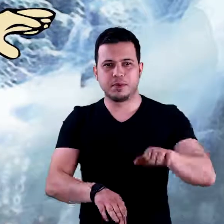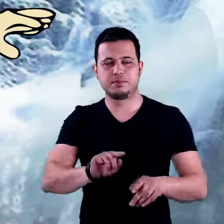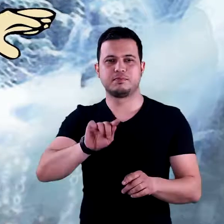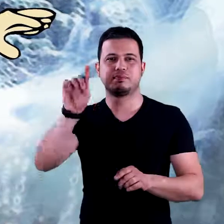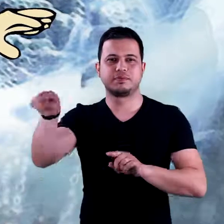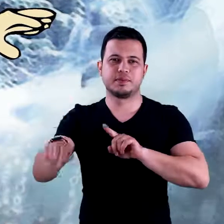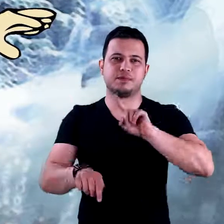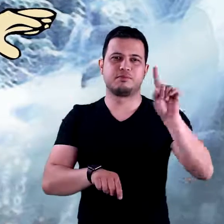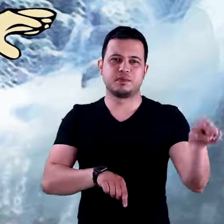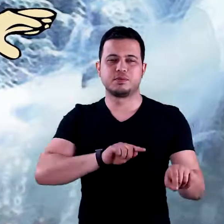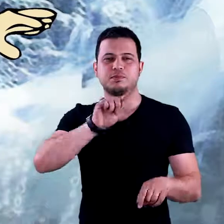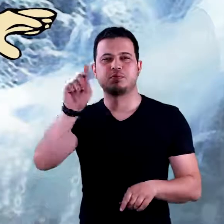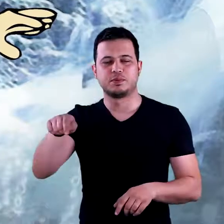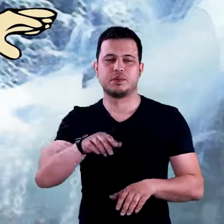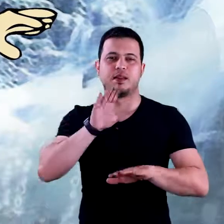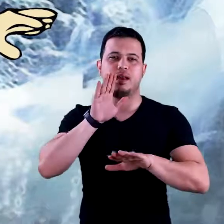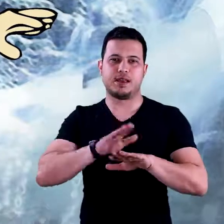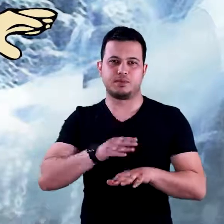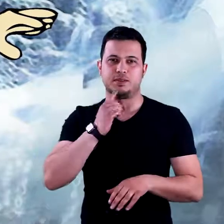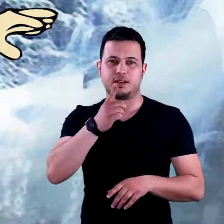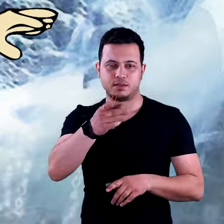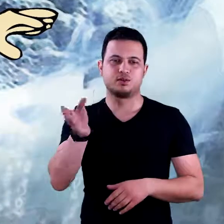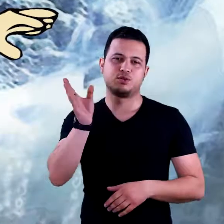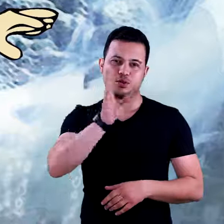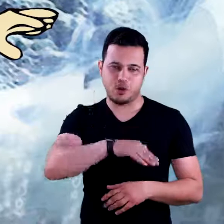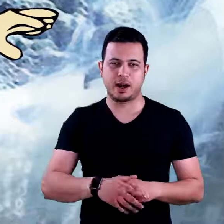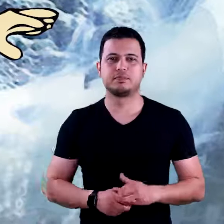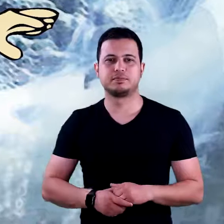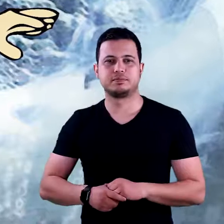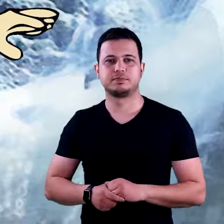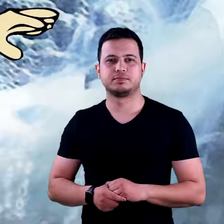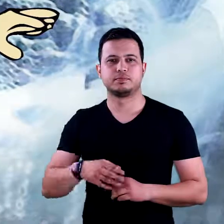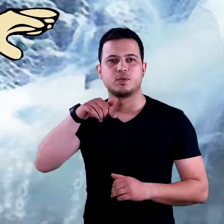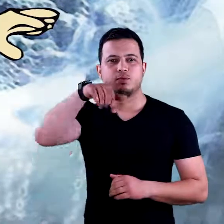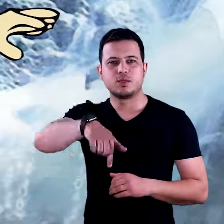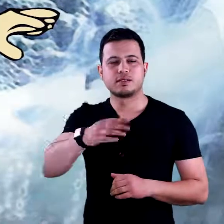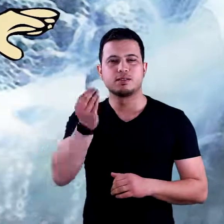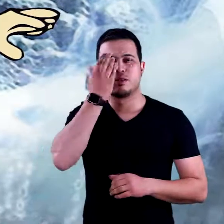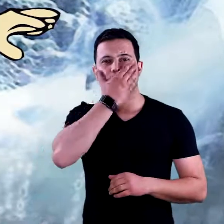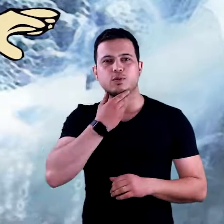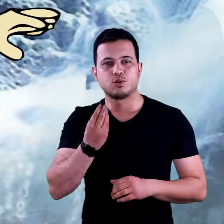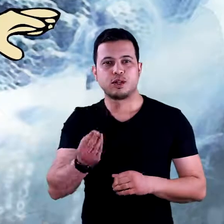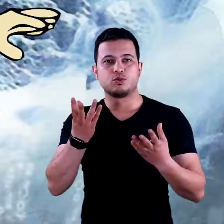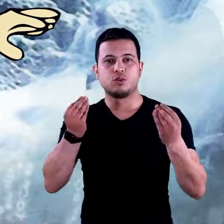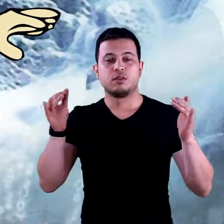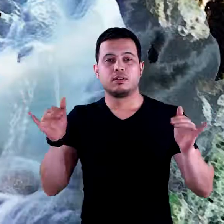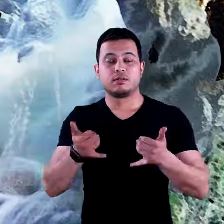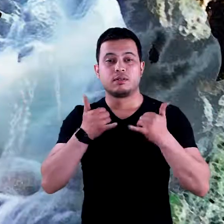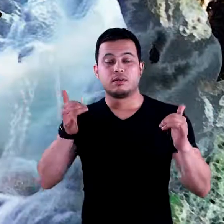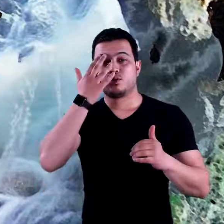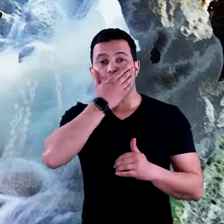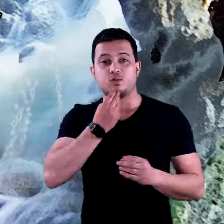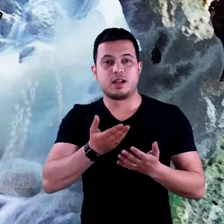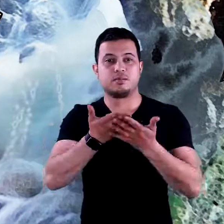dağıtıp cuk, cuk diye suyun içinde debelendi. Burası ne güzel, ne eğlenceliydi.